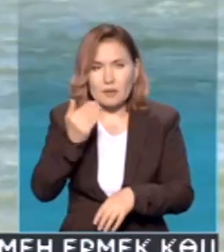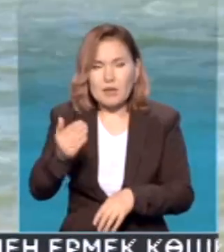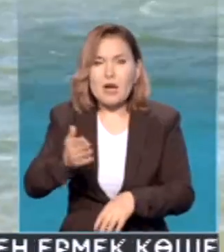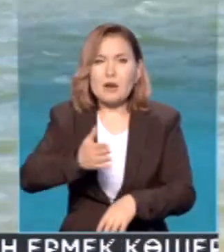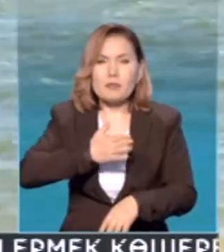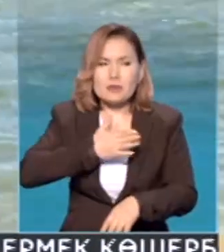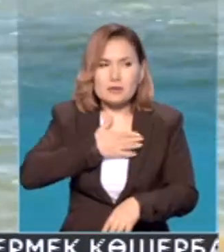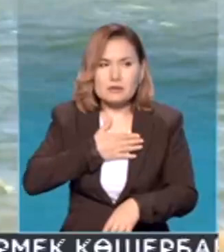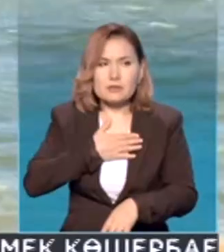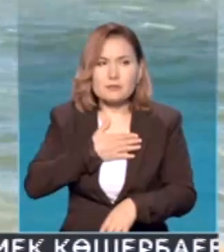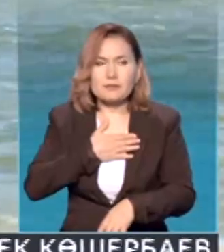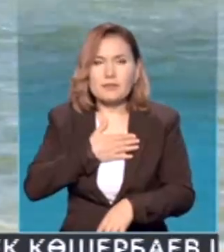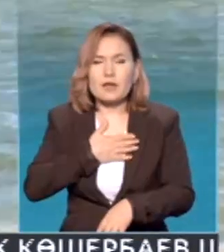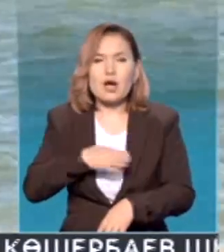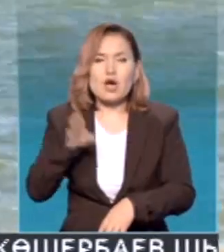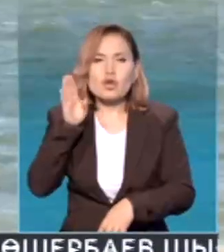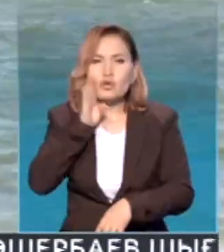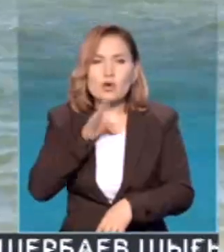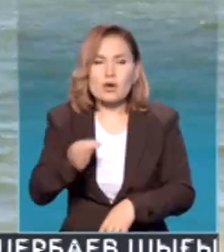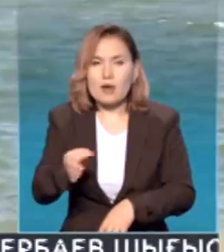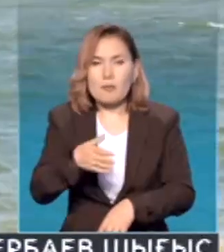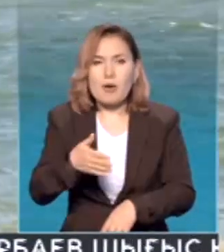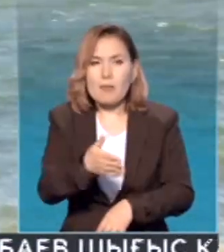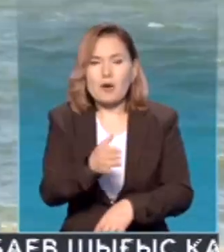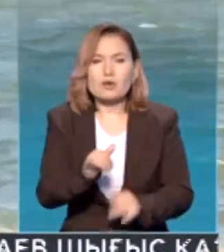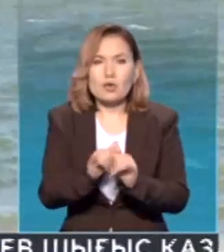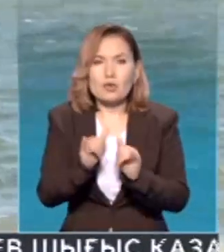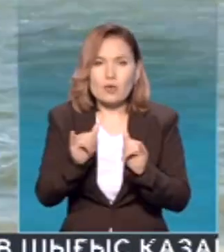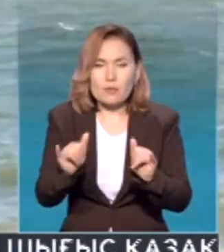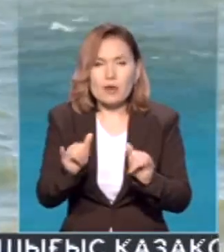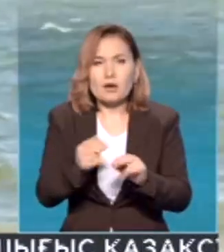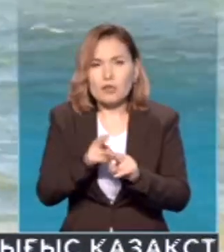біздер су айдындағы балықтардың популяциясының